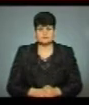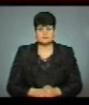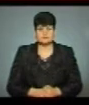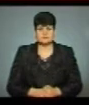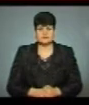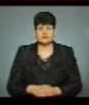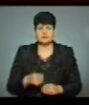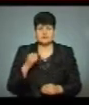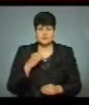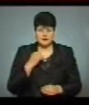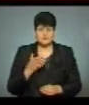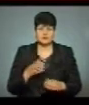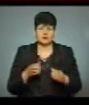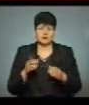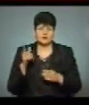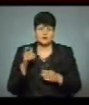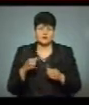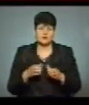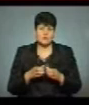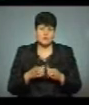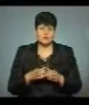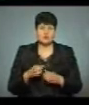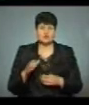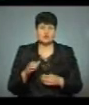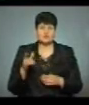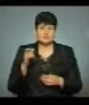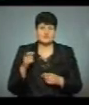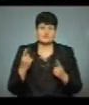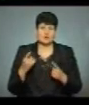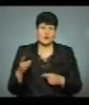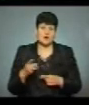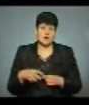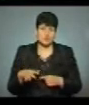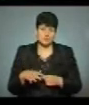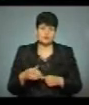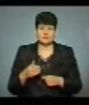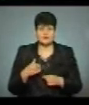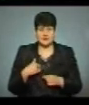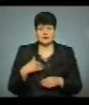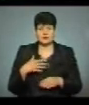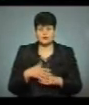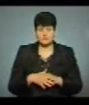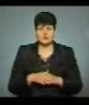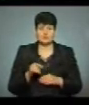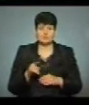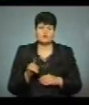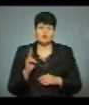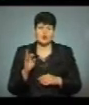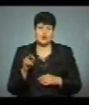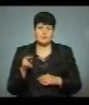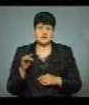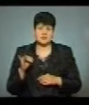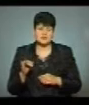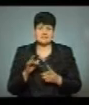Дякую за запитання. До Чортківської громади, напевно, так? Ні, Чортківського великого району мається на увазі. Я так розумію, тому що Копичинці є